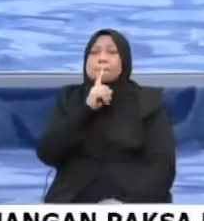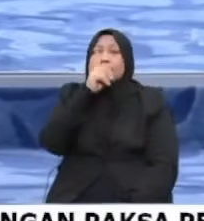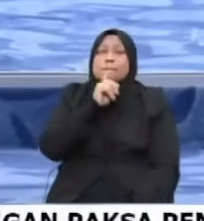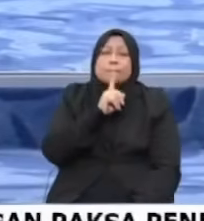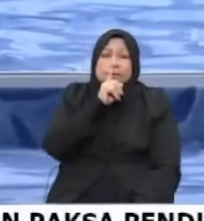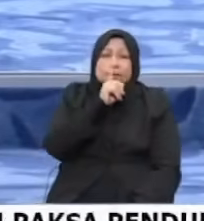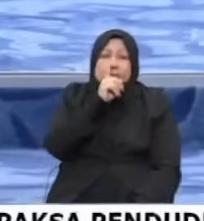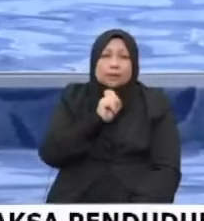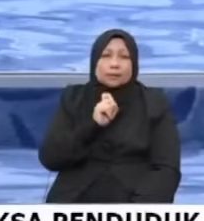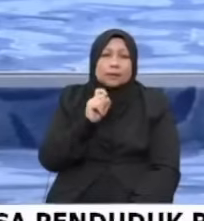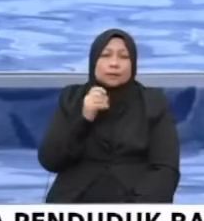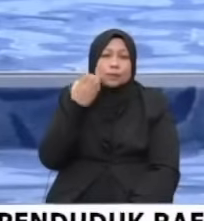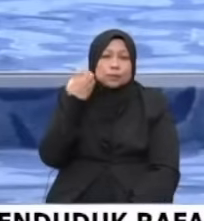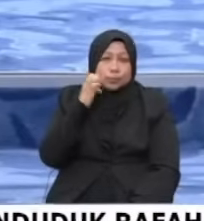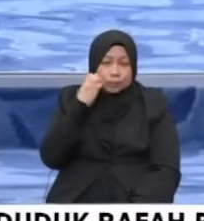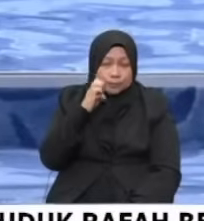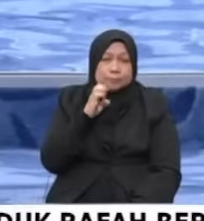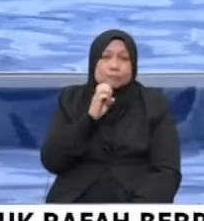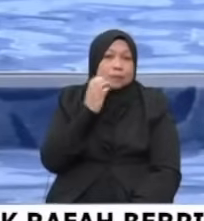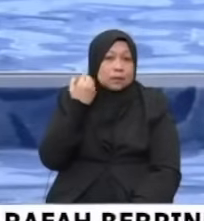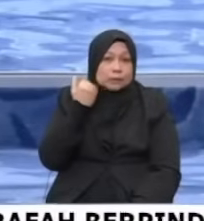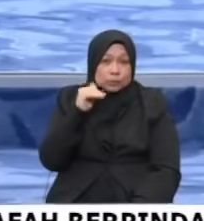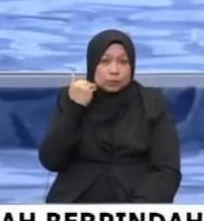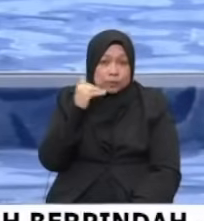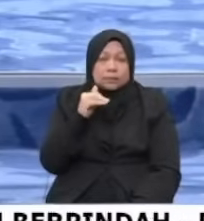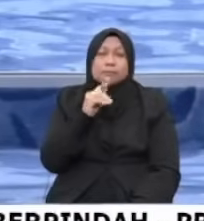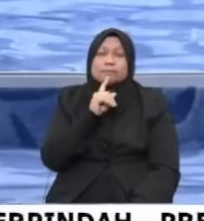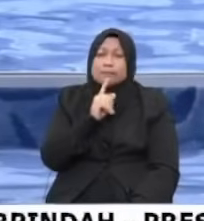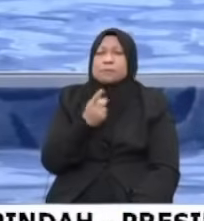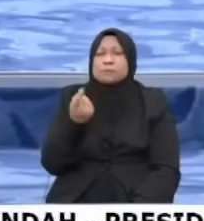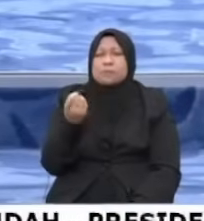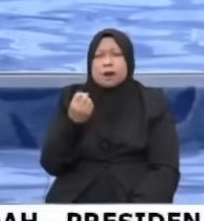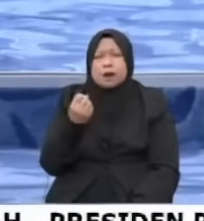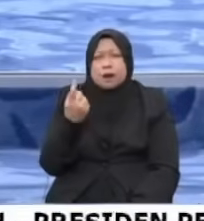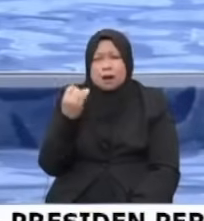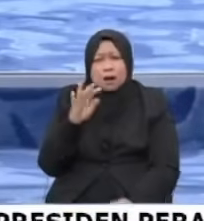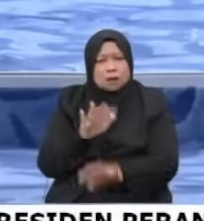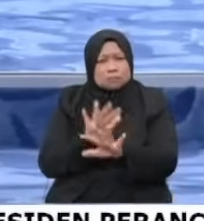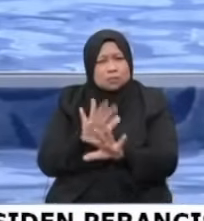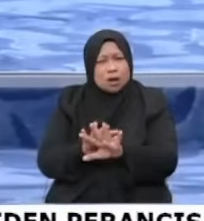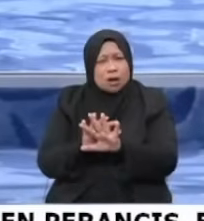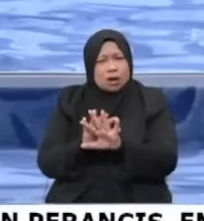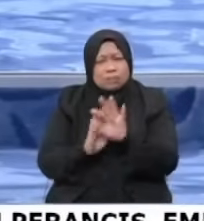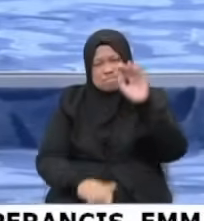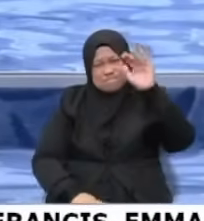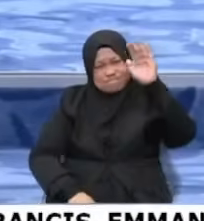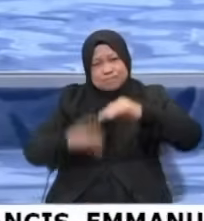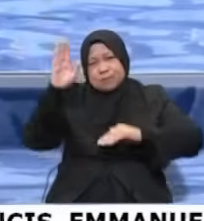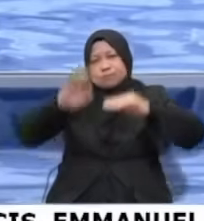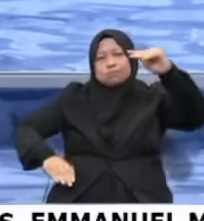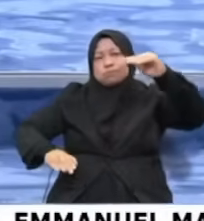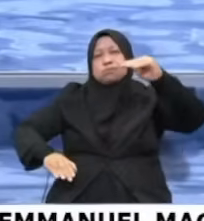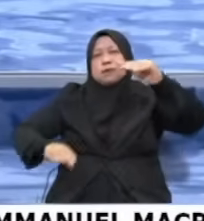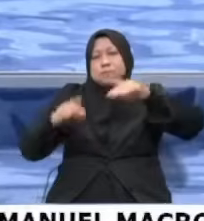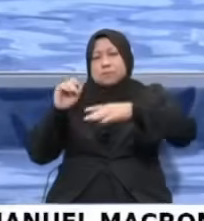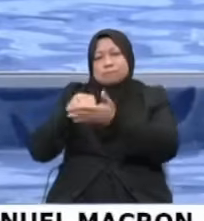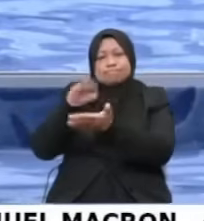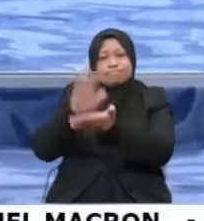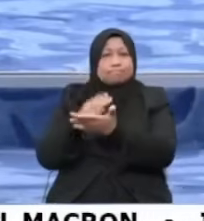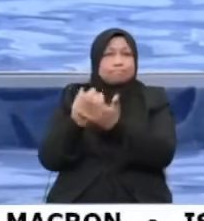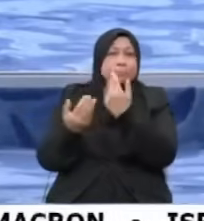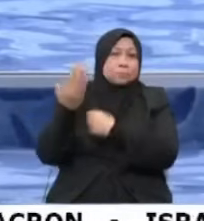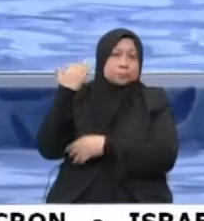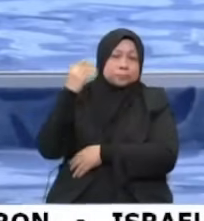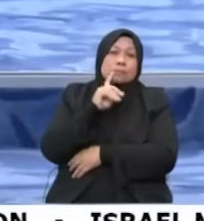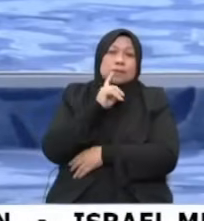Qatar Saudi dengan UAE umpamanya itu puluh kali ganda daripada apa yang mereka telah catat setahun sebelumnya